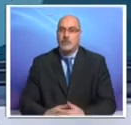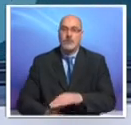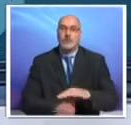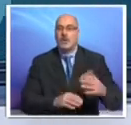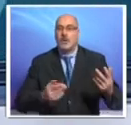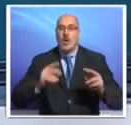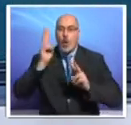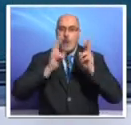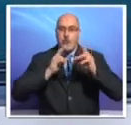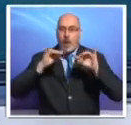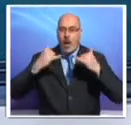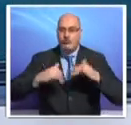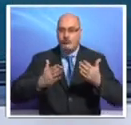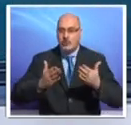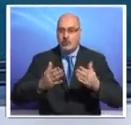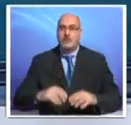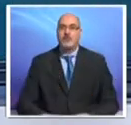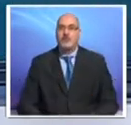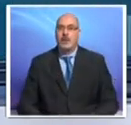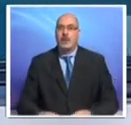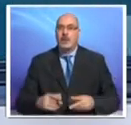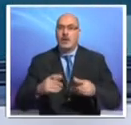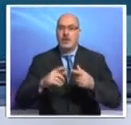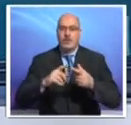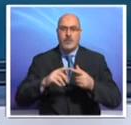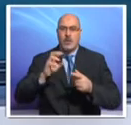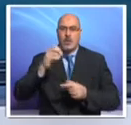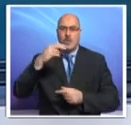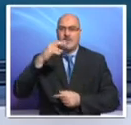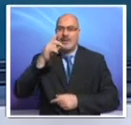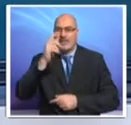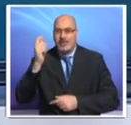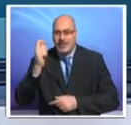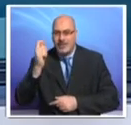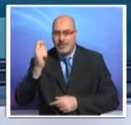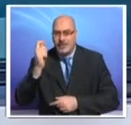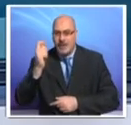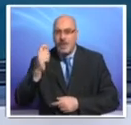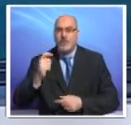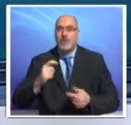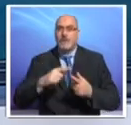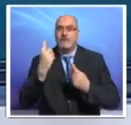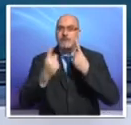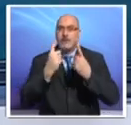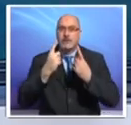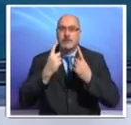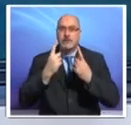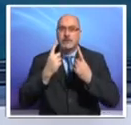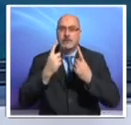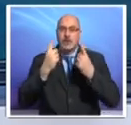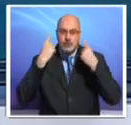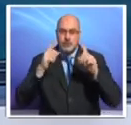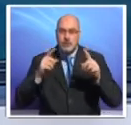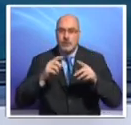ونختم من أوبرا الجزائر بوعلام بزاي، حيث نظم الديوان الوطني لحقوق المؤلف والحقوق المجاورة حفلا فنيا أحياه